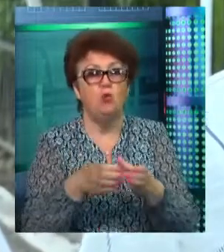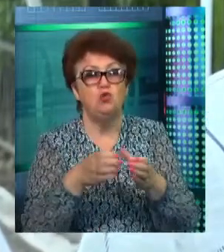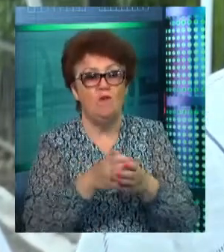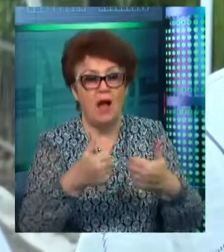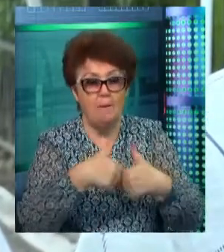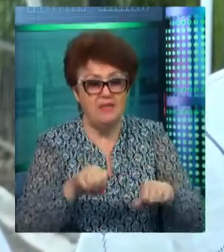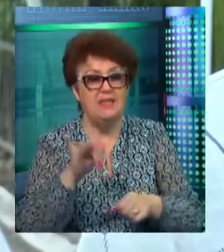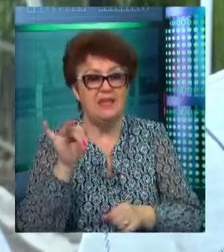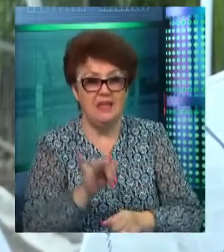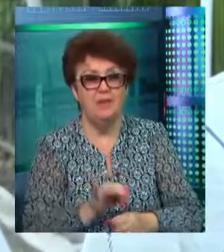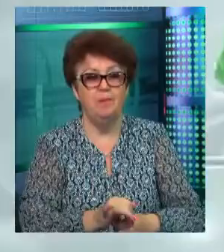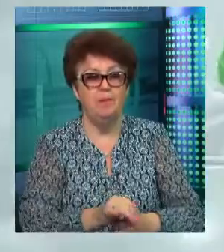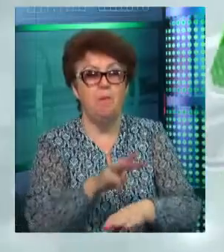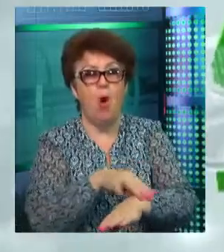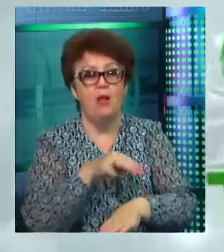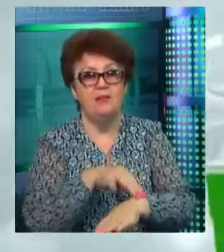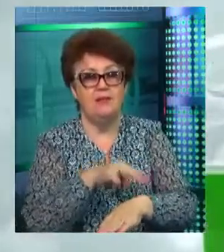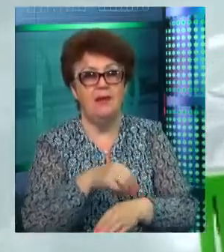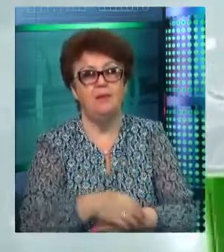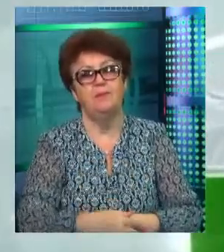комиссии так и полиции